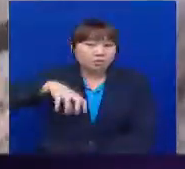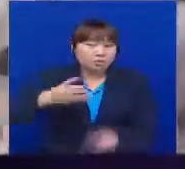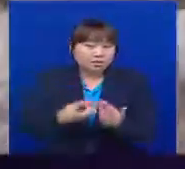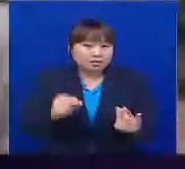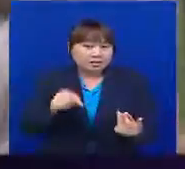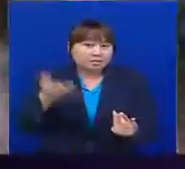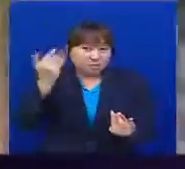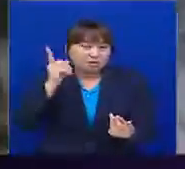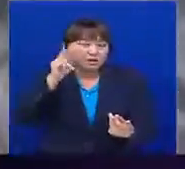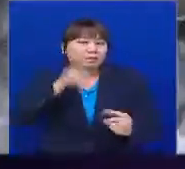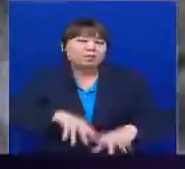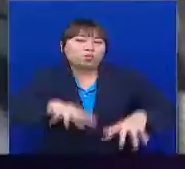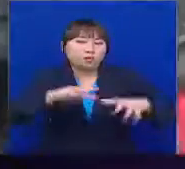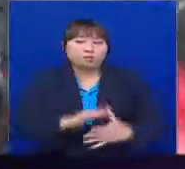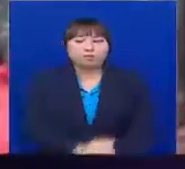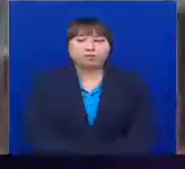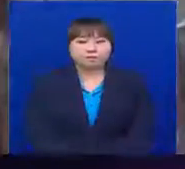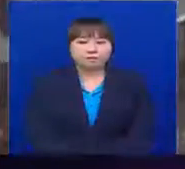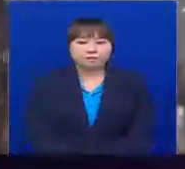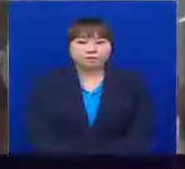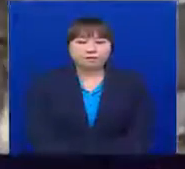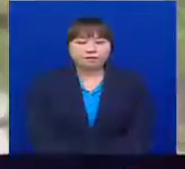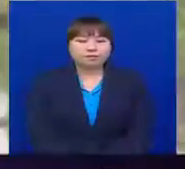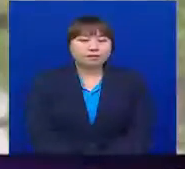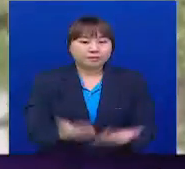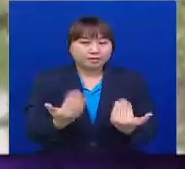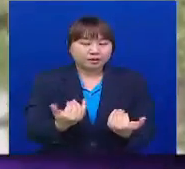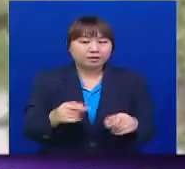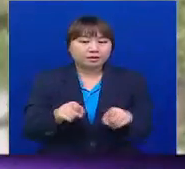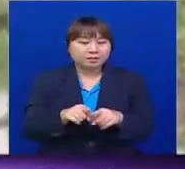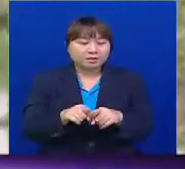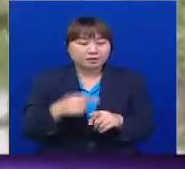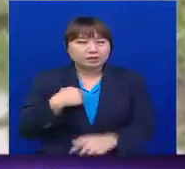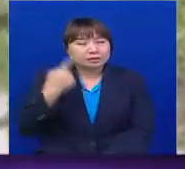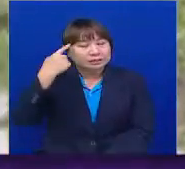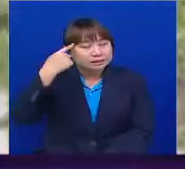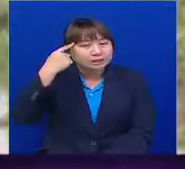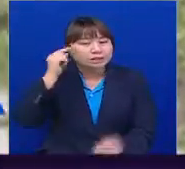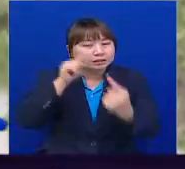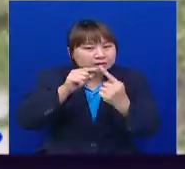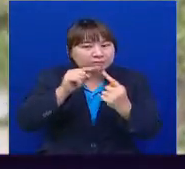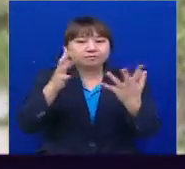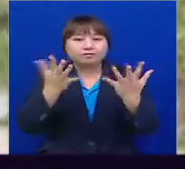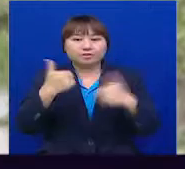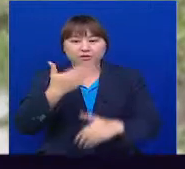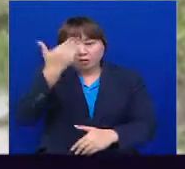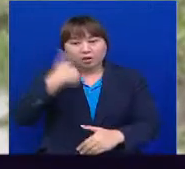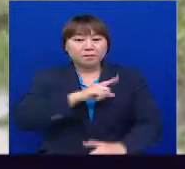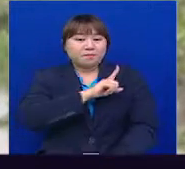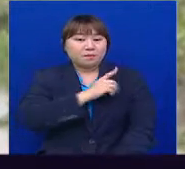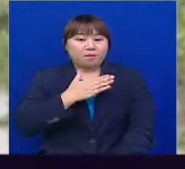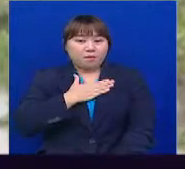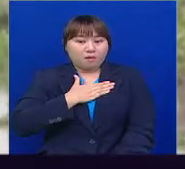ถูกน้ำท่วม เป็นสิ่งที่เหนือความคาดหมายของเราพอสมควรนะครับเพราะว่าตัวภารกิจเดิม